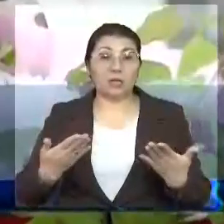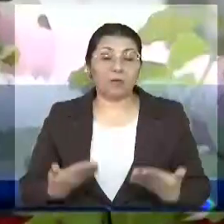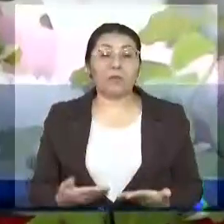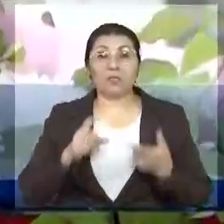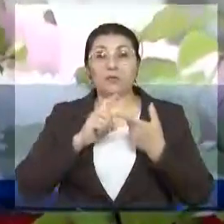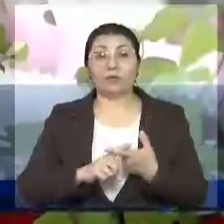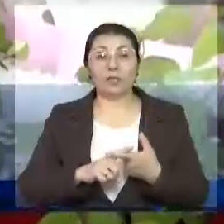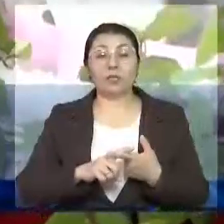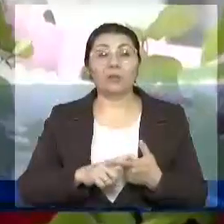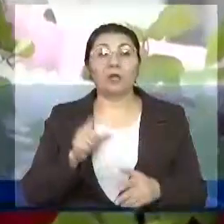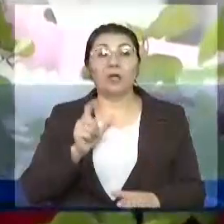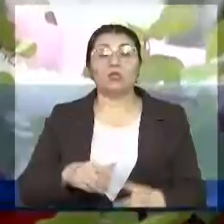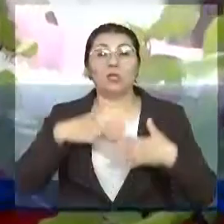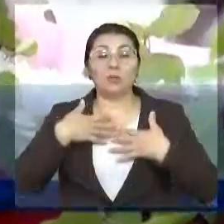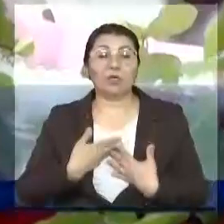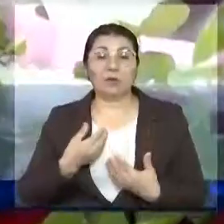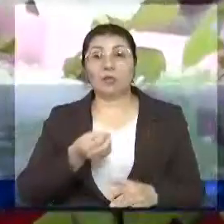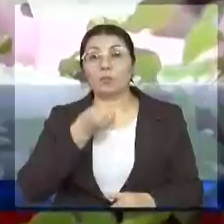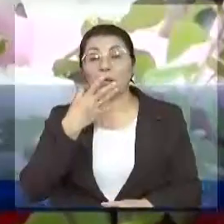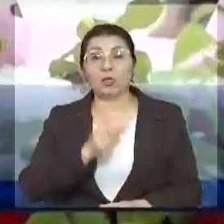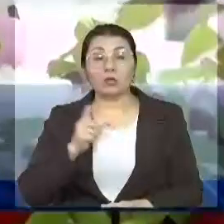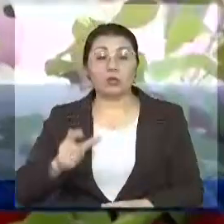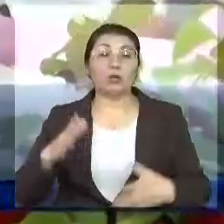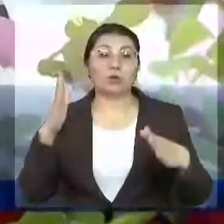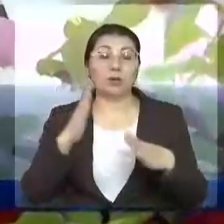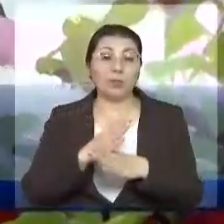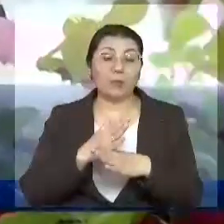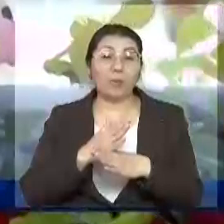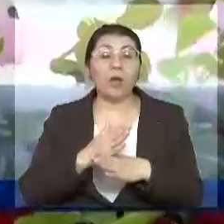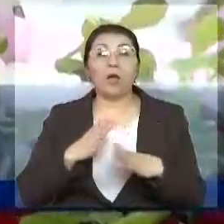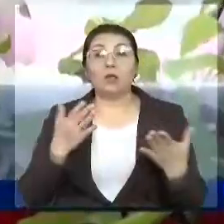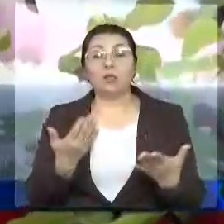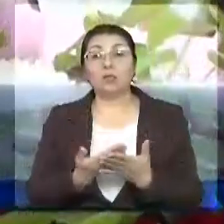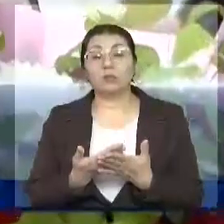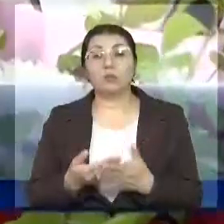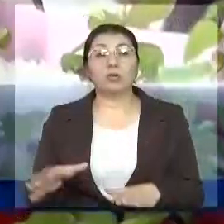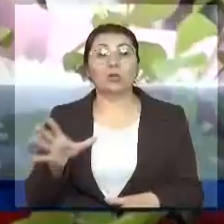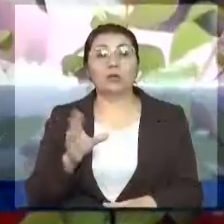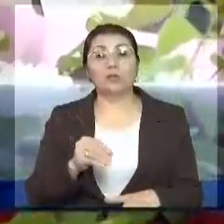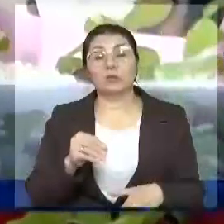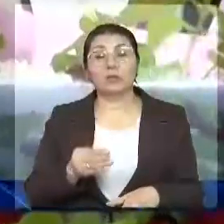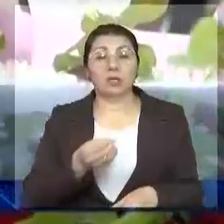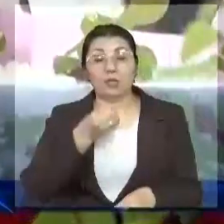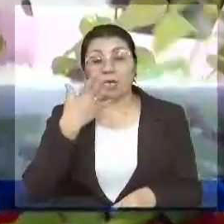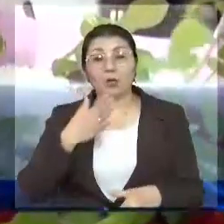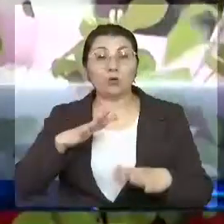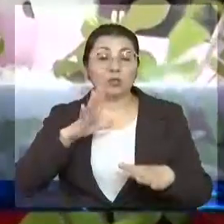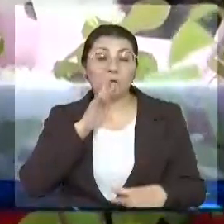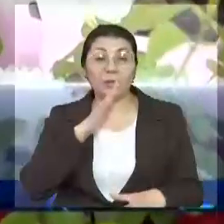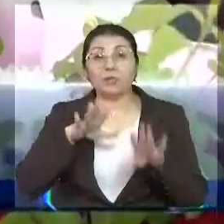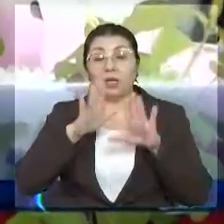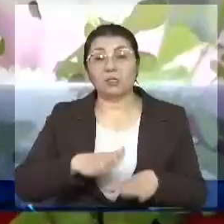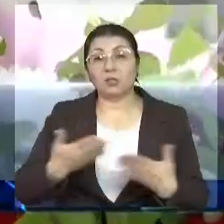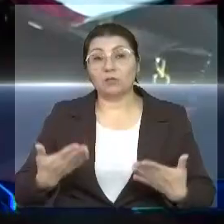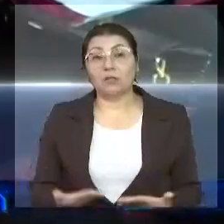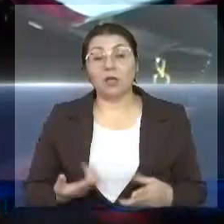скучает по хорошим моментам, по хорошим людям и событиям. Воспоминания о чем-то хорошем всегда остаются в жизни. Именно поэтому книга